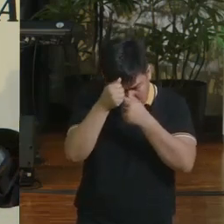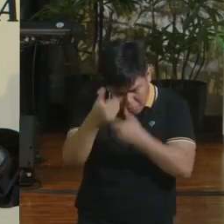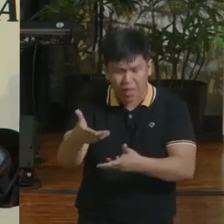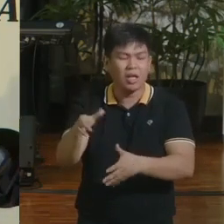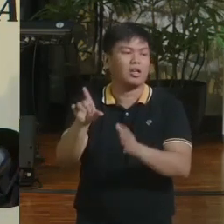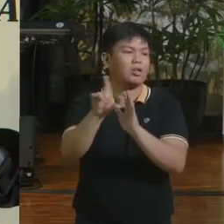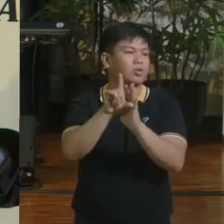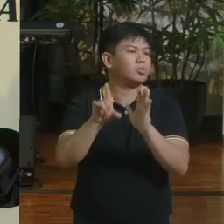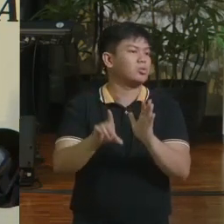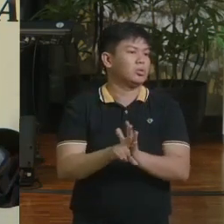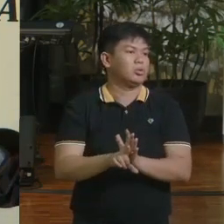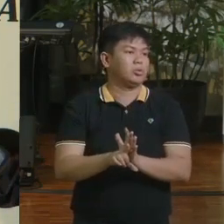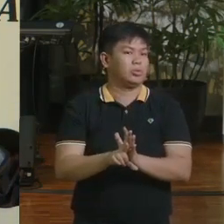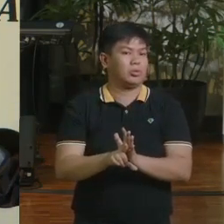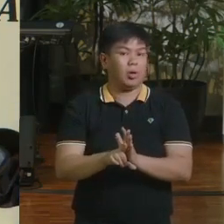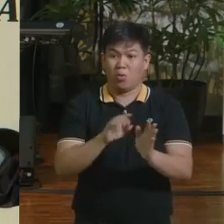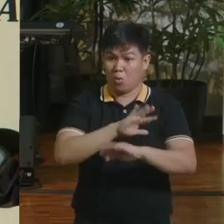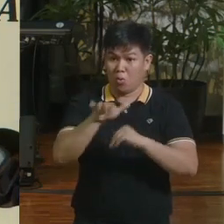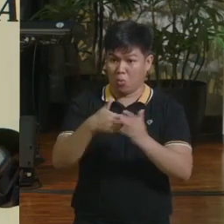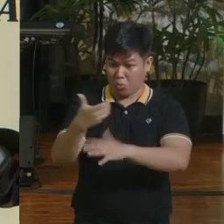niya ako mapupulaan, sabi niya.